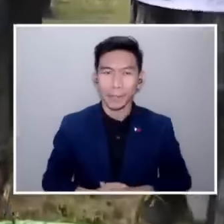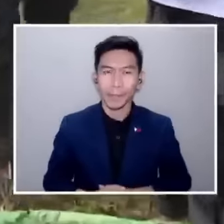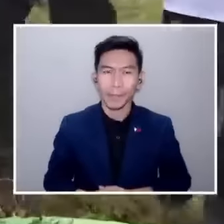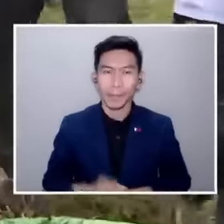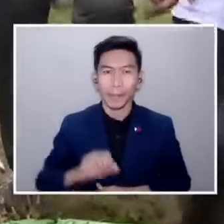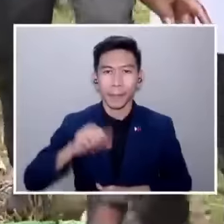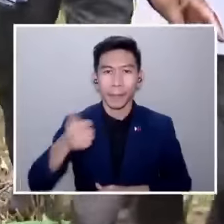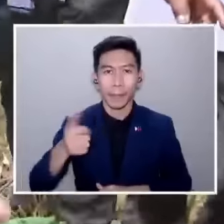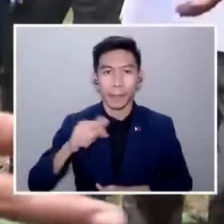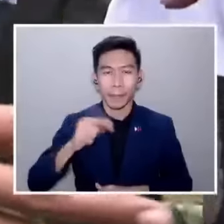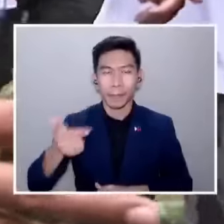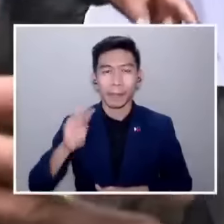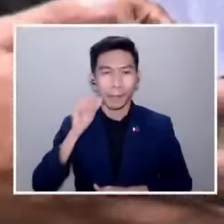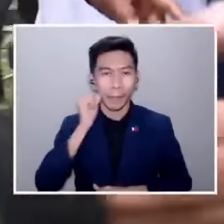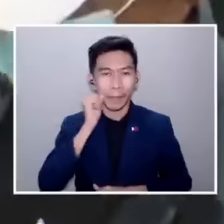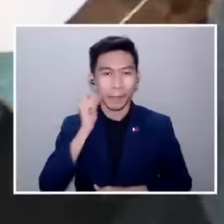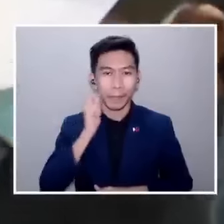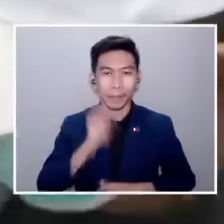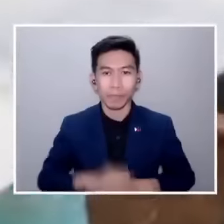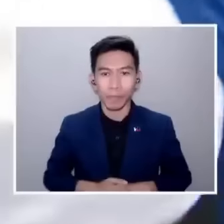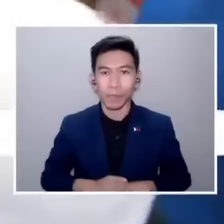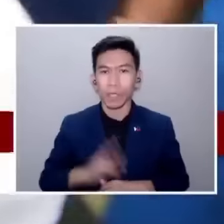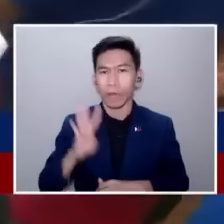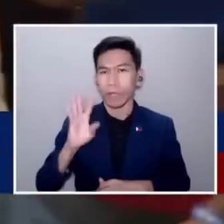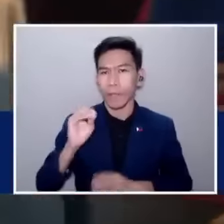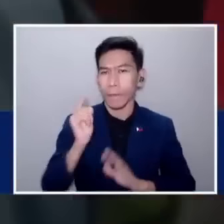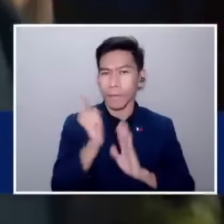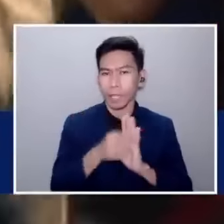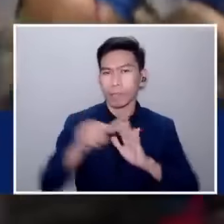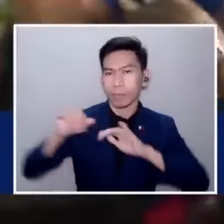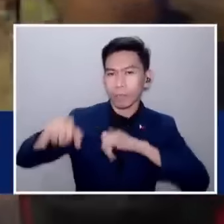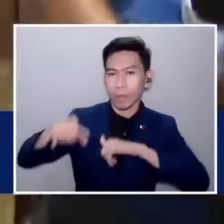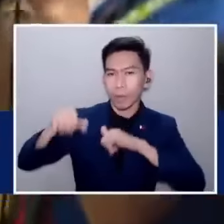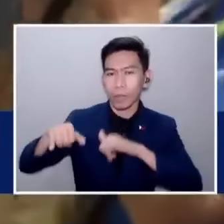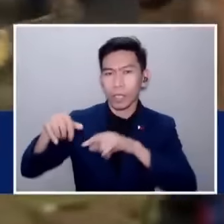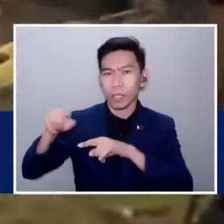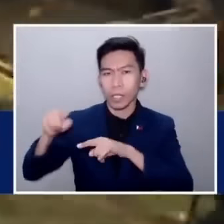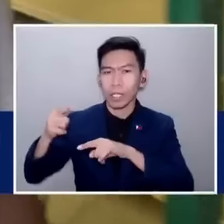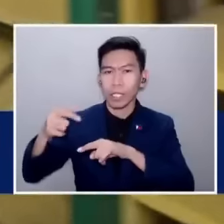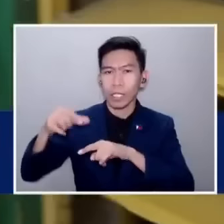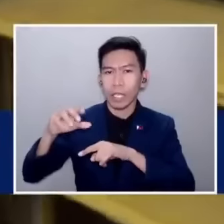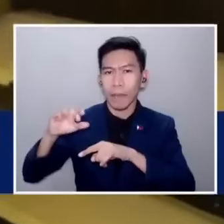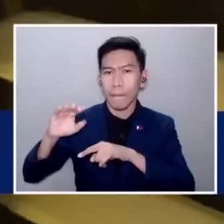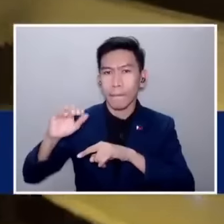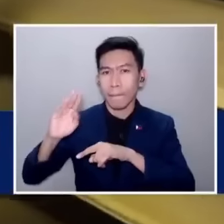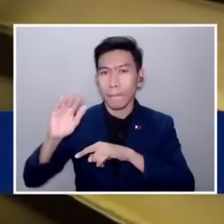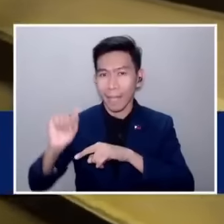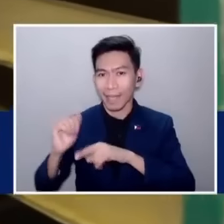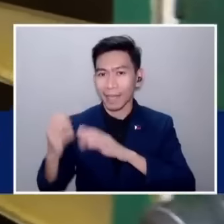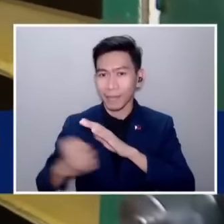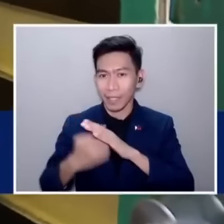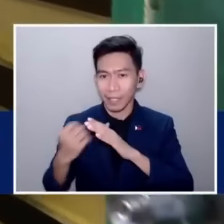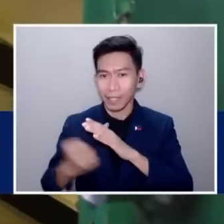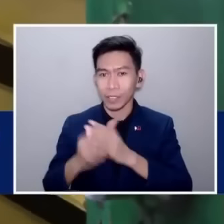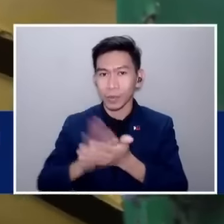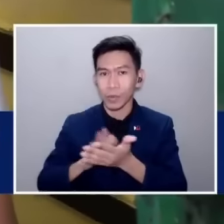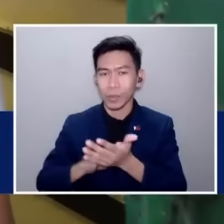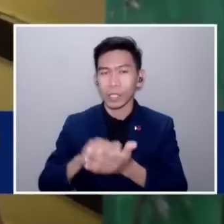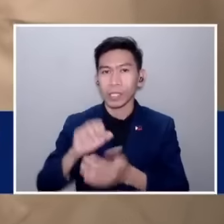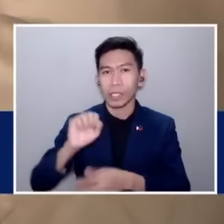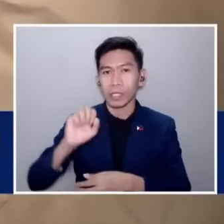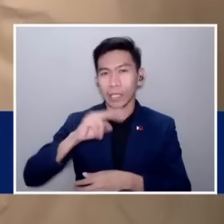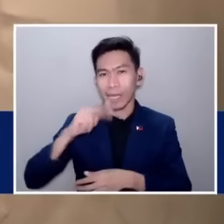40 minuto lang nagtagal sa kanyang polling precinct sa Kiamba Central School Sped Center sa Sarangani si Prom D Standard Bearer Senador Manny